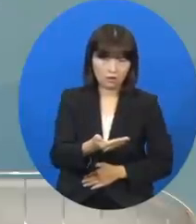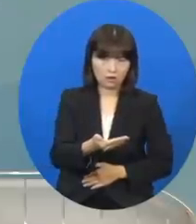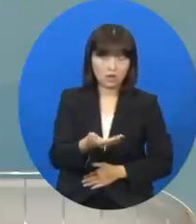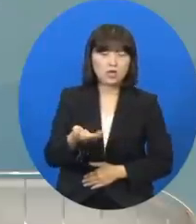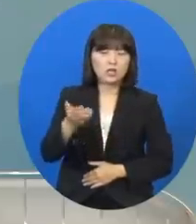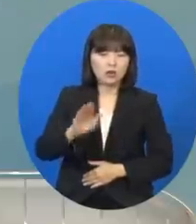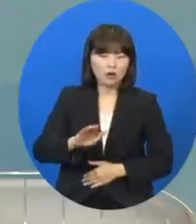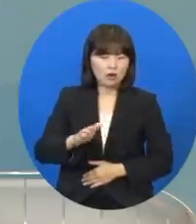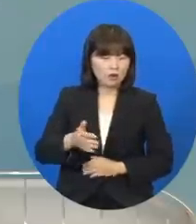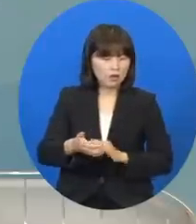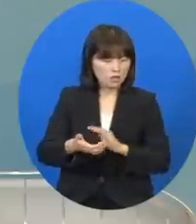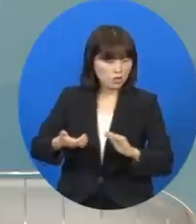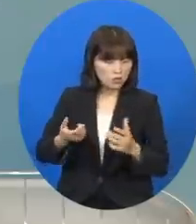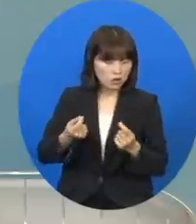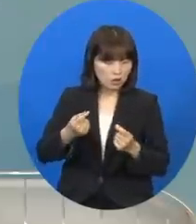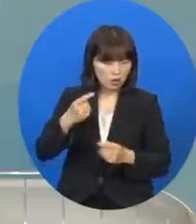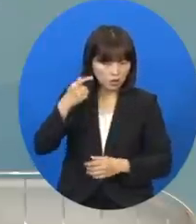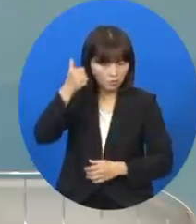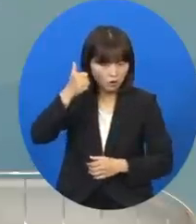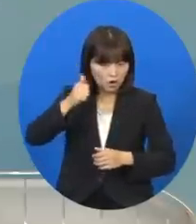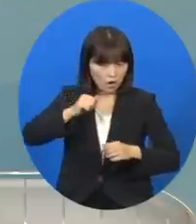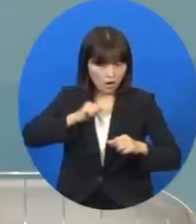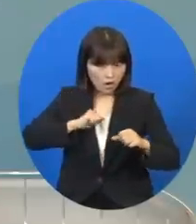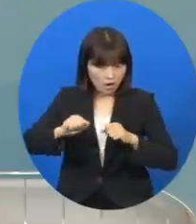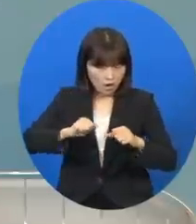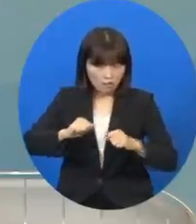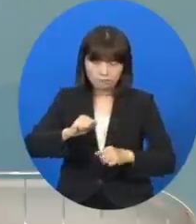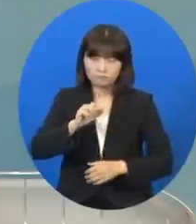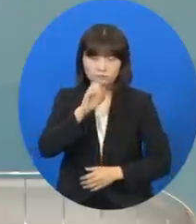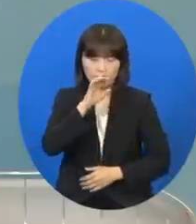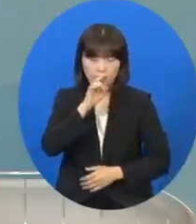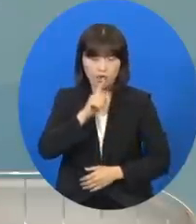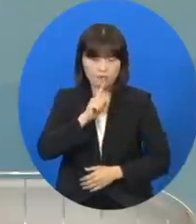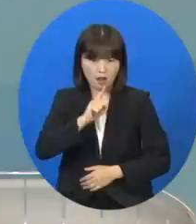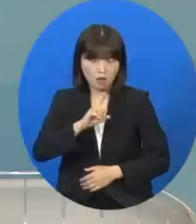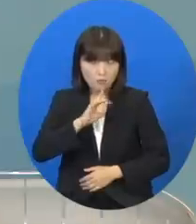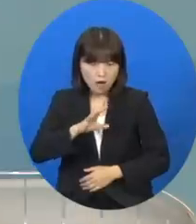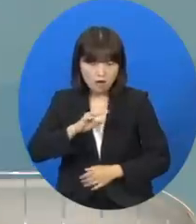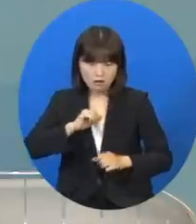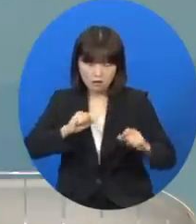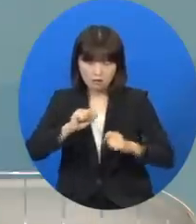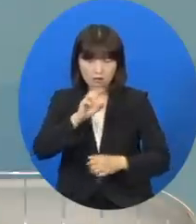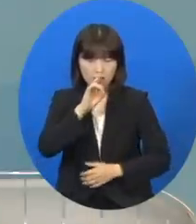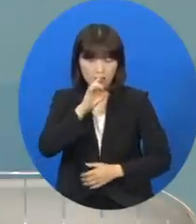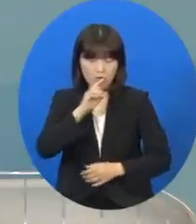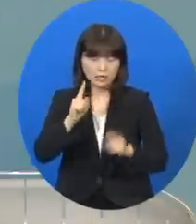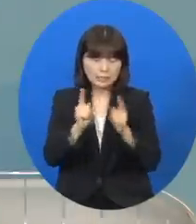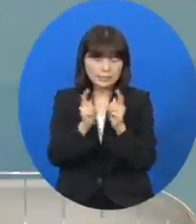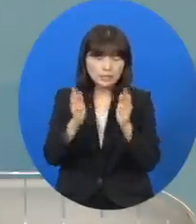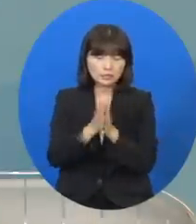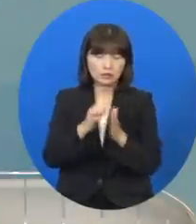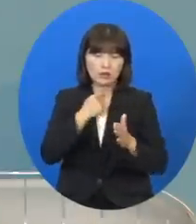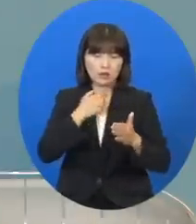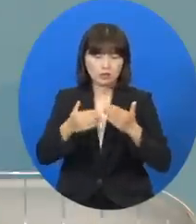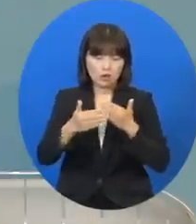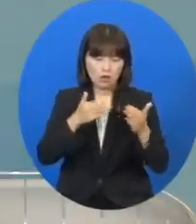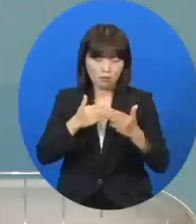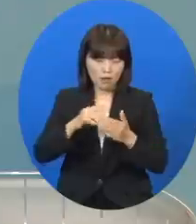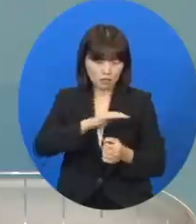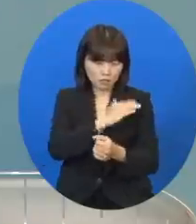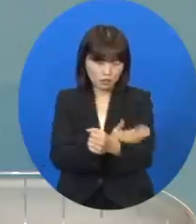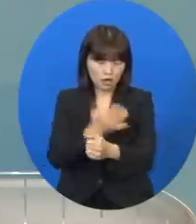그러나 이전 같이 목회하면 안 돼. 말로만 하면 안 돼. 직접 체험한 능력으로 나를